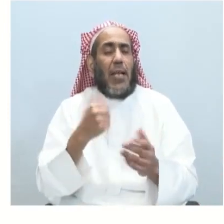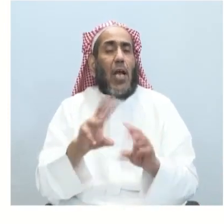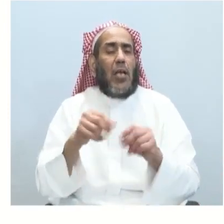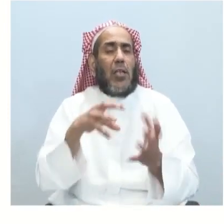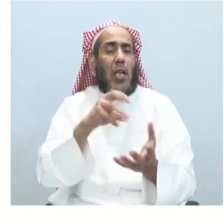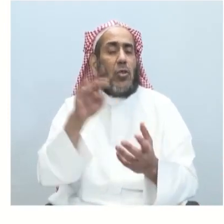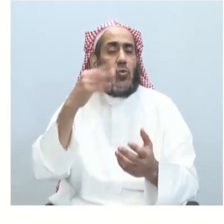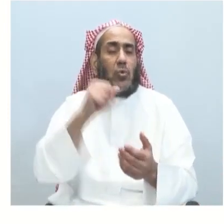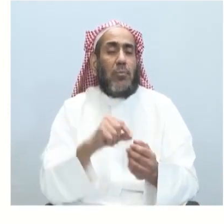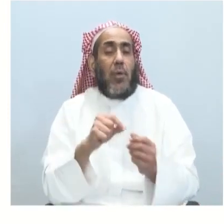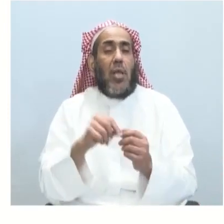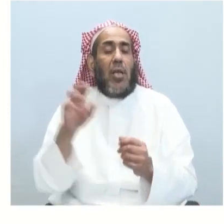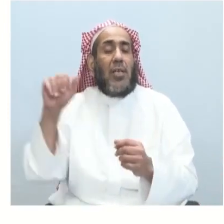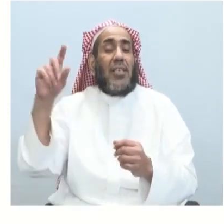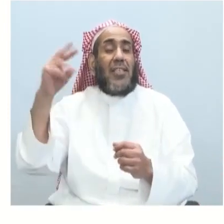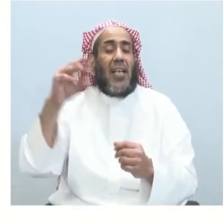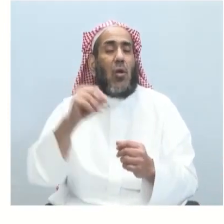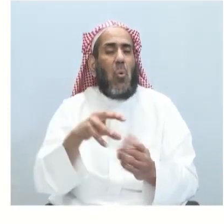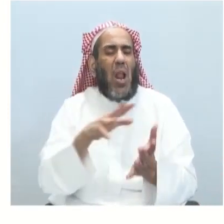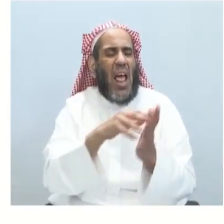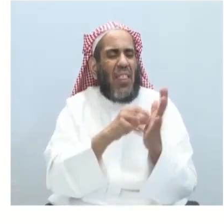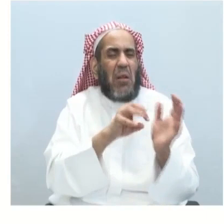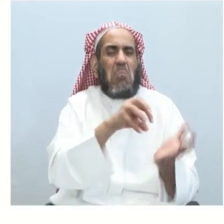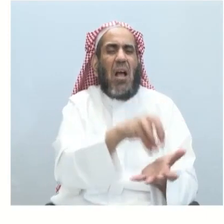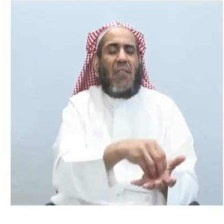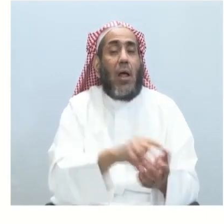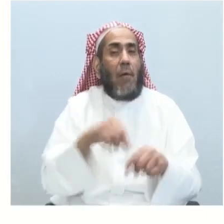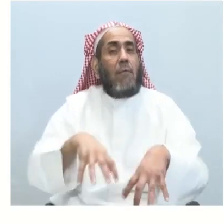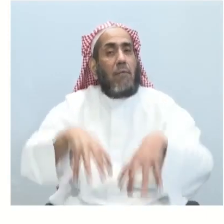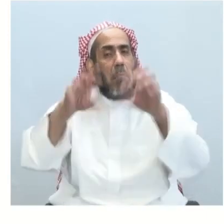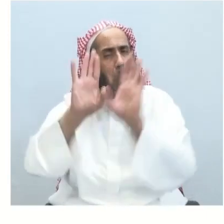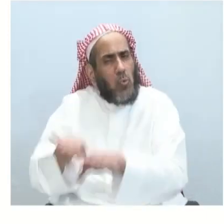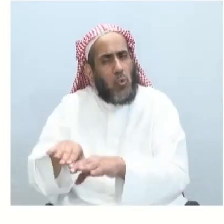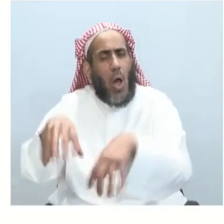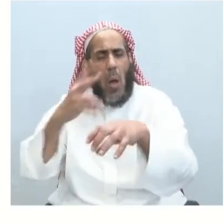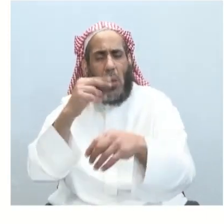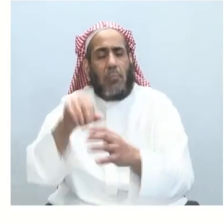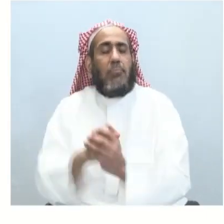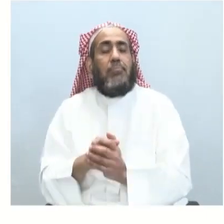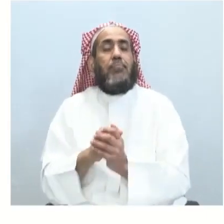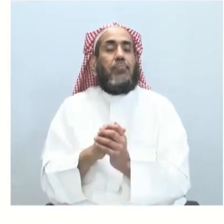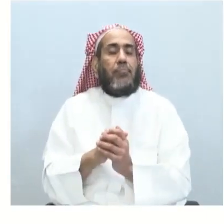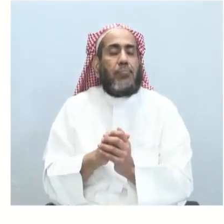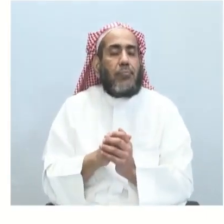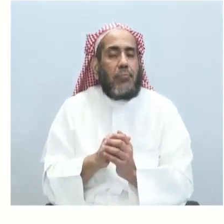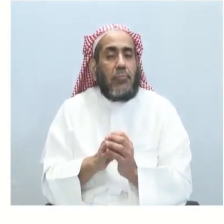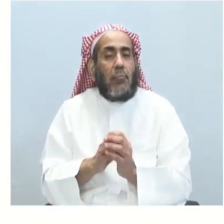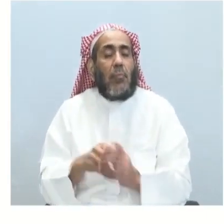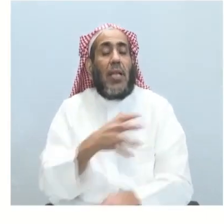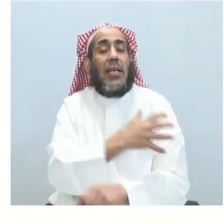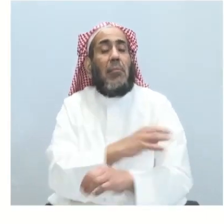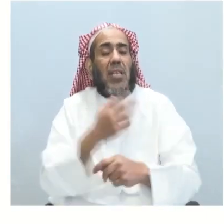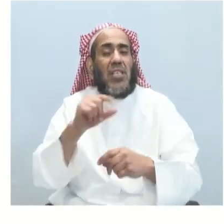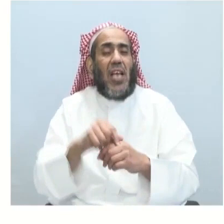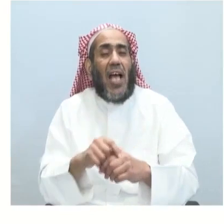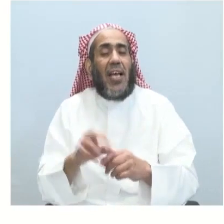لال سعدا كما ذكر الطلل هو اثر المكان فقط لكن هذا لا هذا قصر قديم جدا اعتمد الشاعر